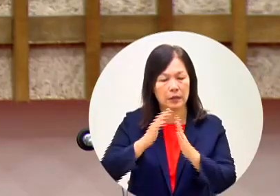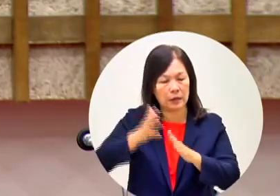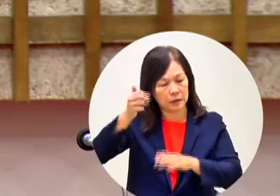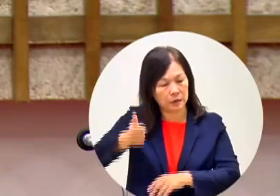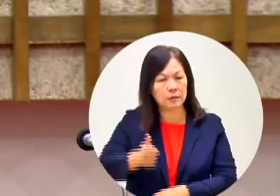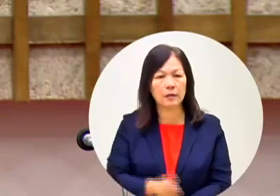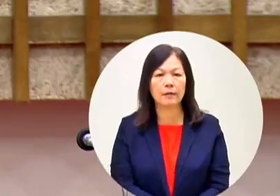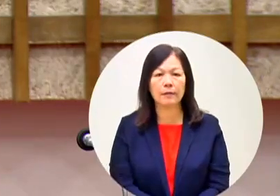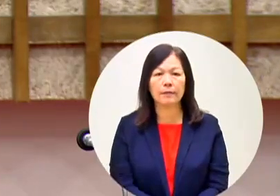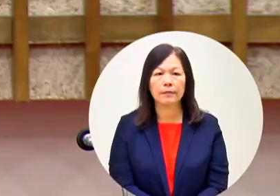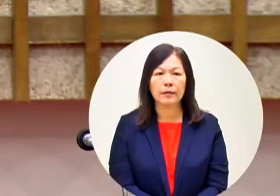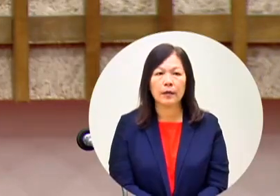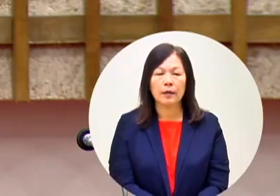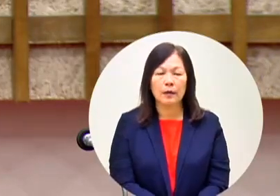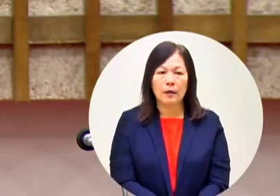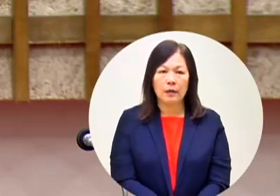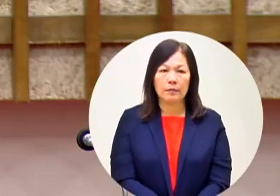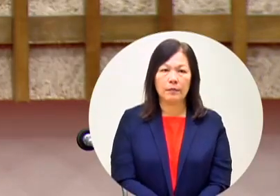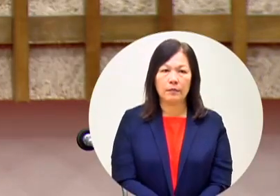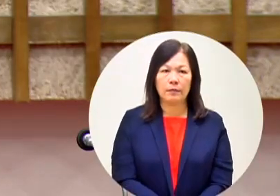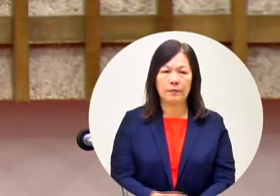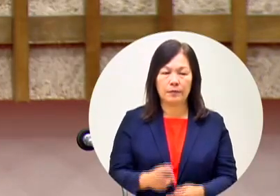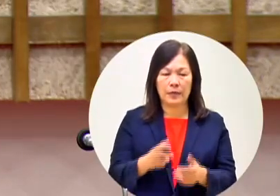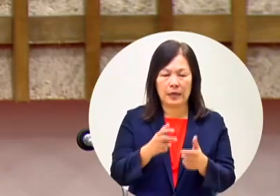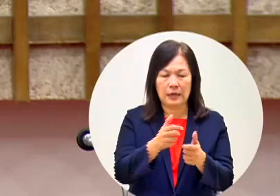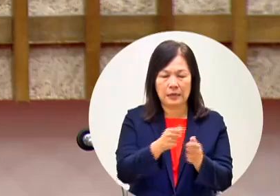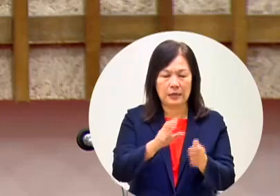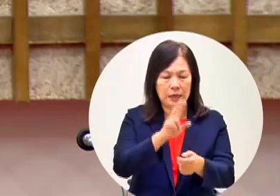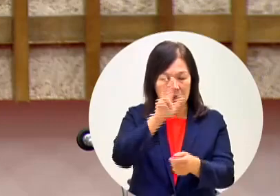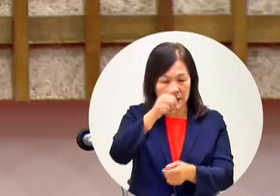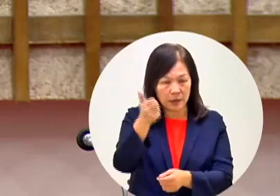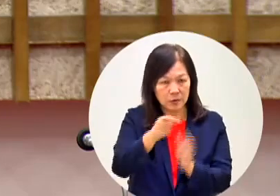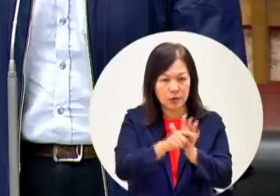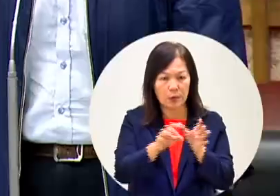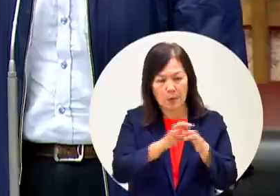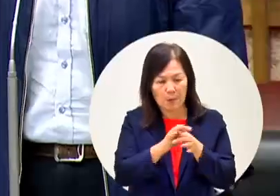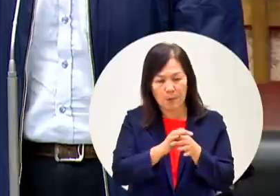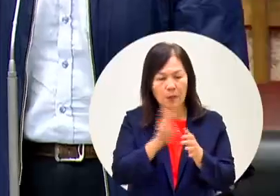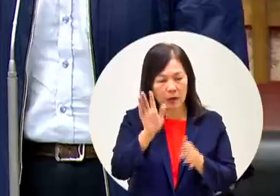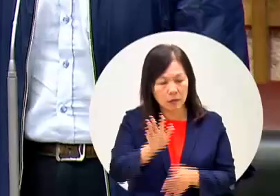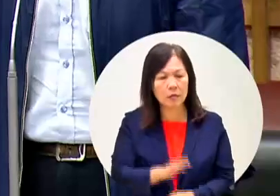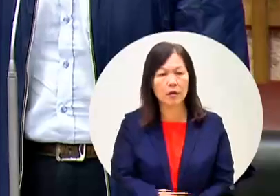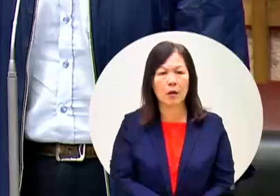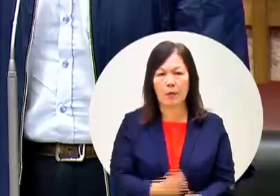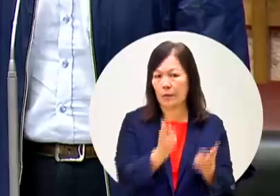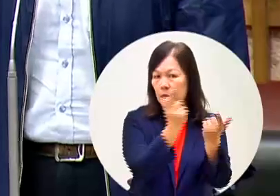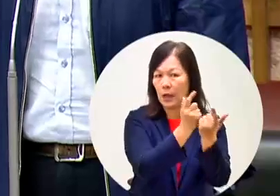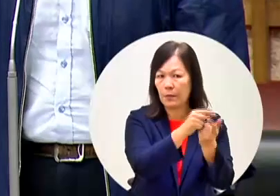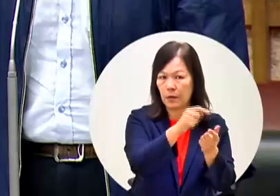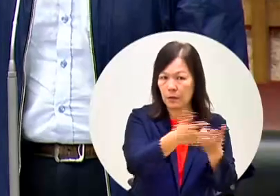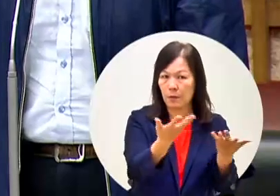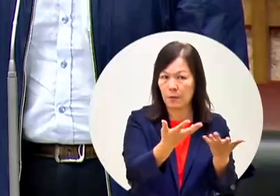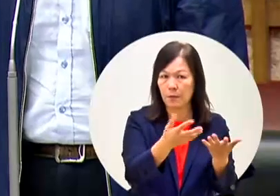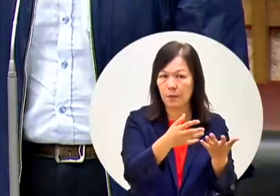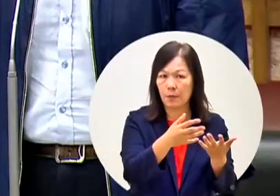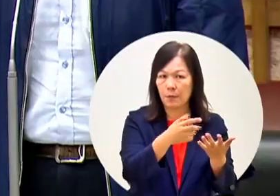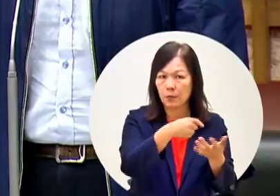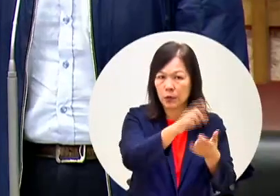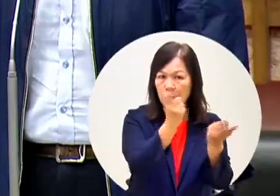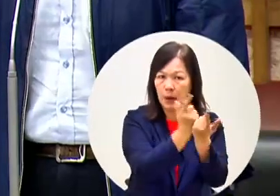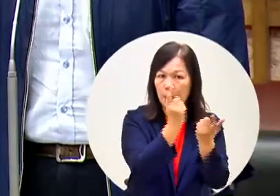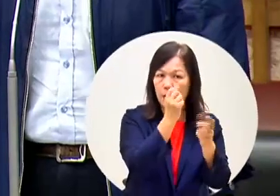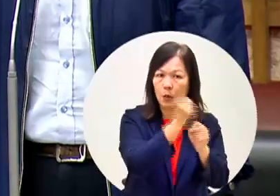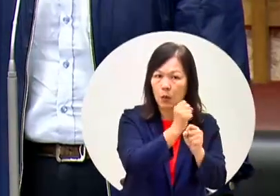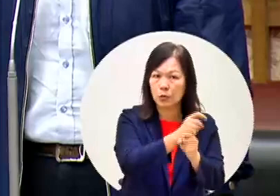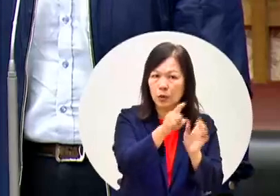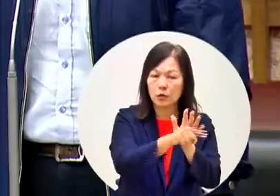谢谢刘德林议员这么关切我们北漂的问题哈。其实北漂青年、外漂青年，深